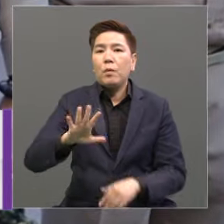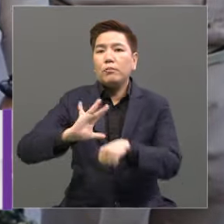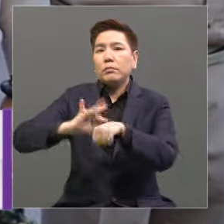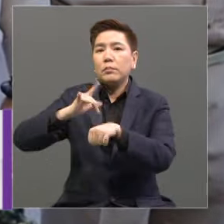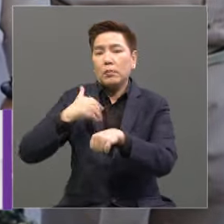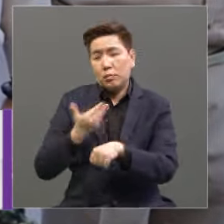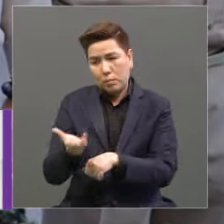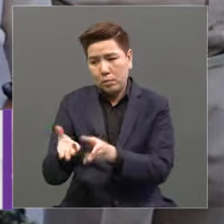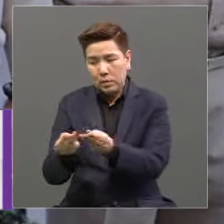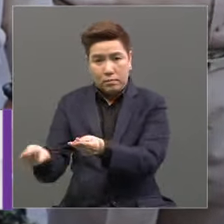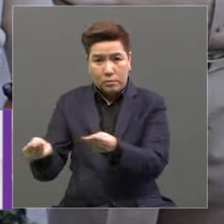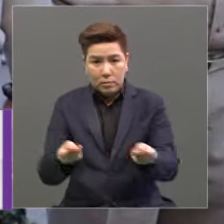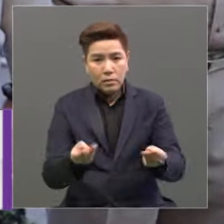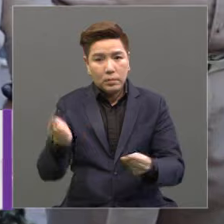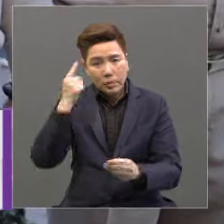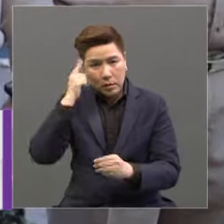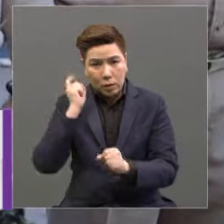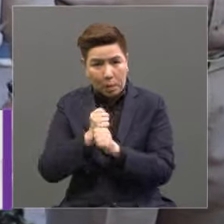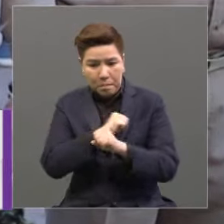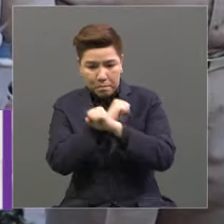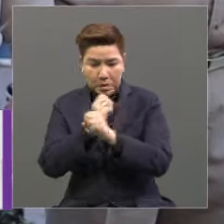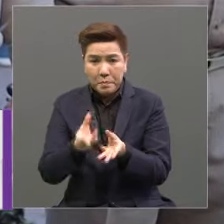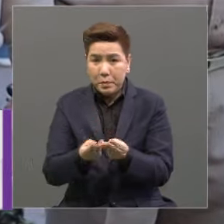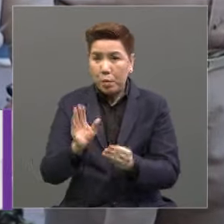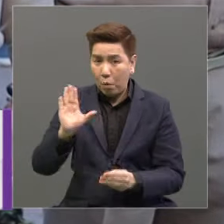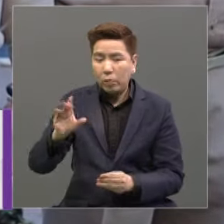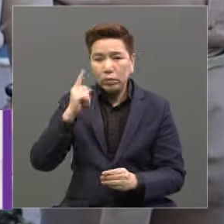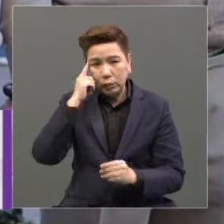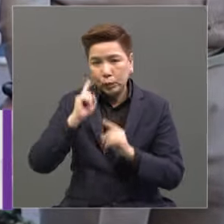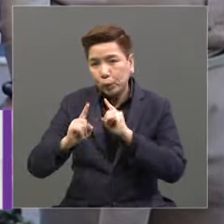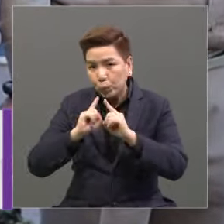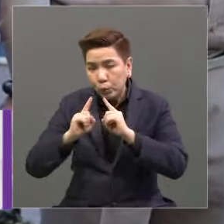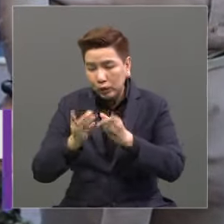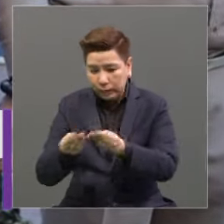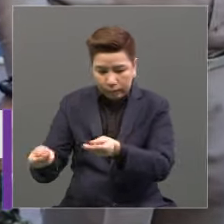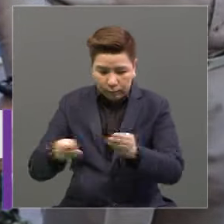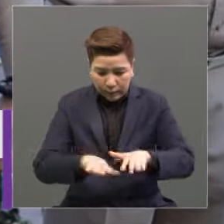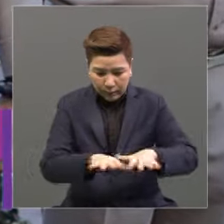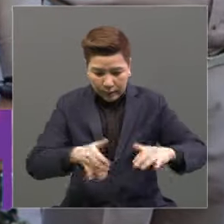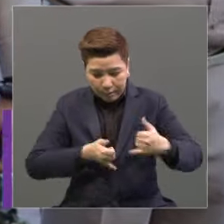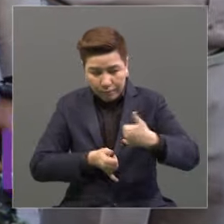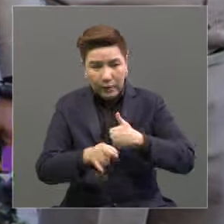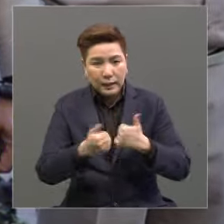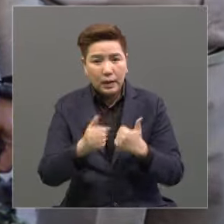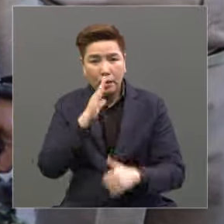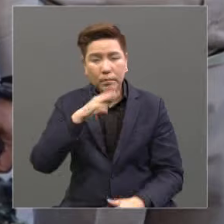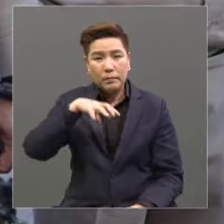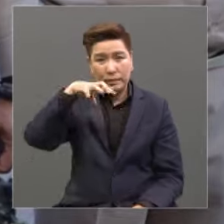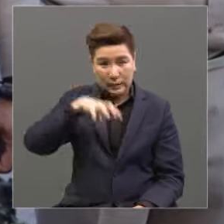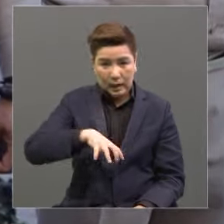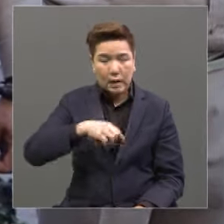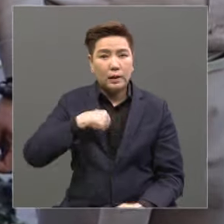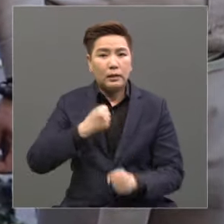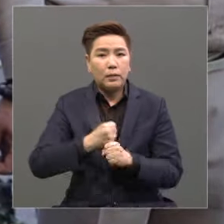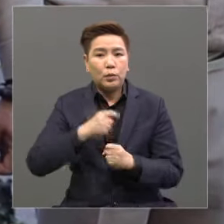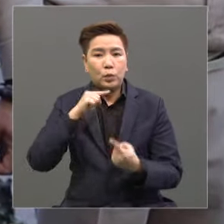กรมอุทยานเขาก็ต้องรักษาผลประโยชน์ของเขาก็เป็นธรรมดานะครับแต่ว่าหน่วยงานกลางซึ่งเป็นผล